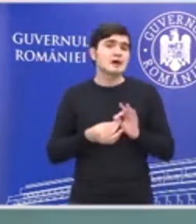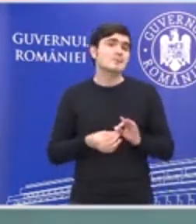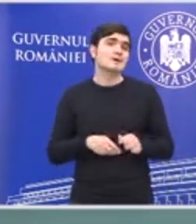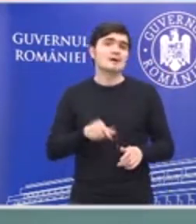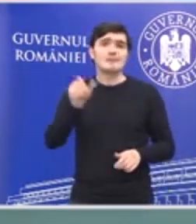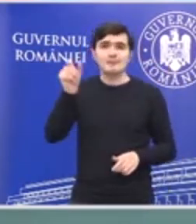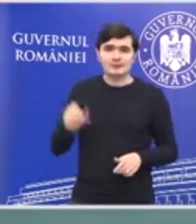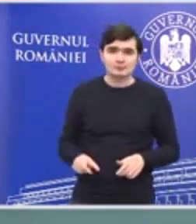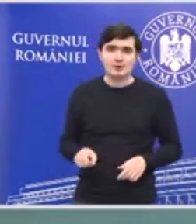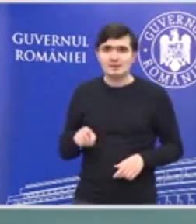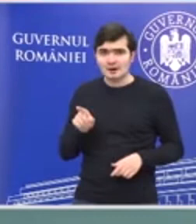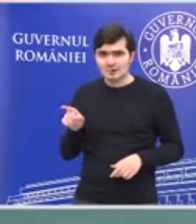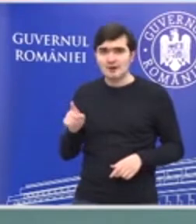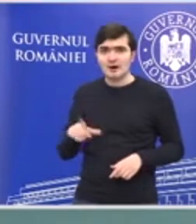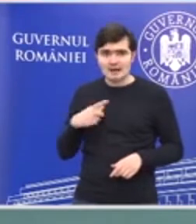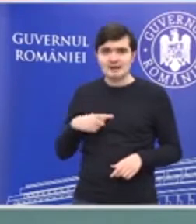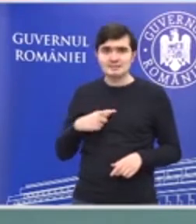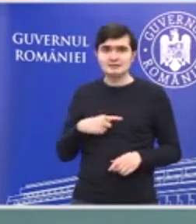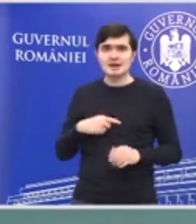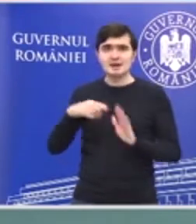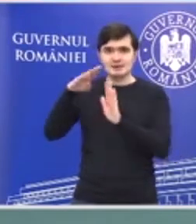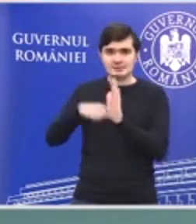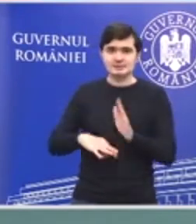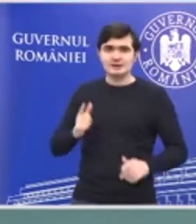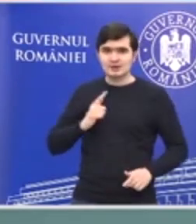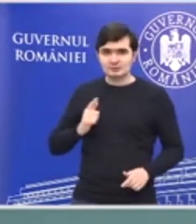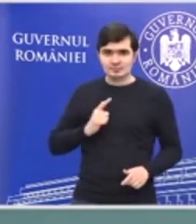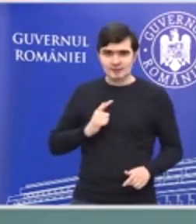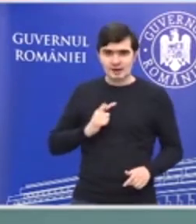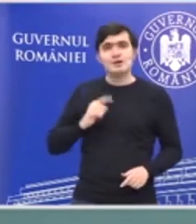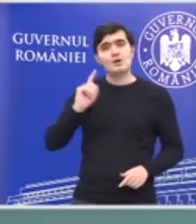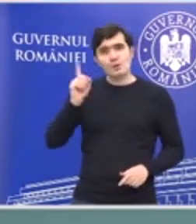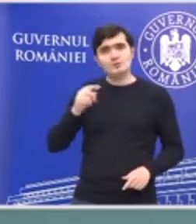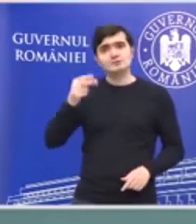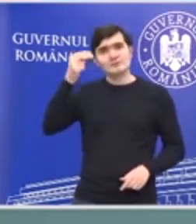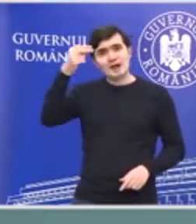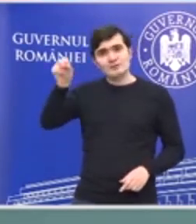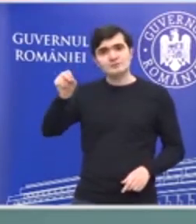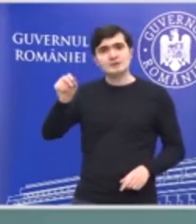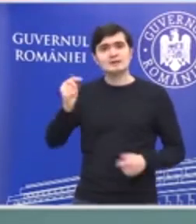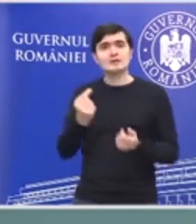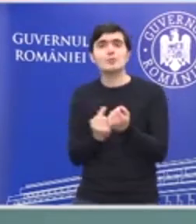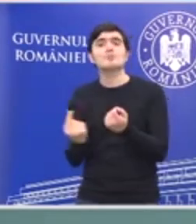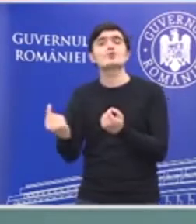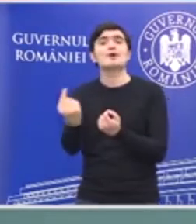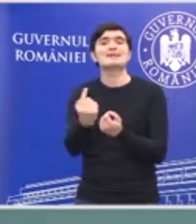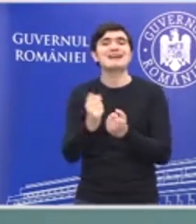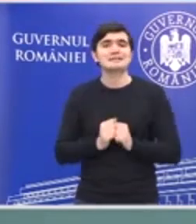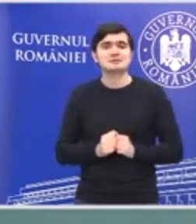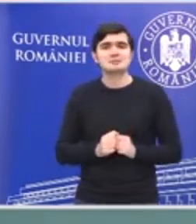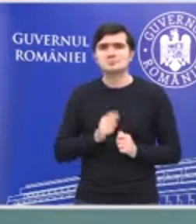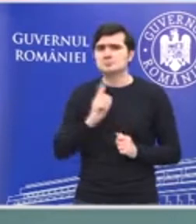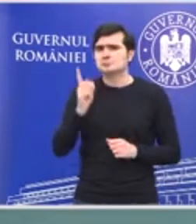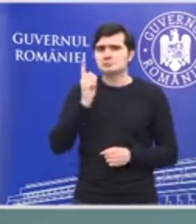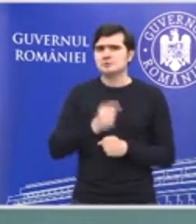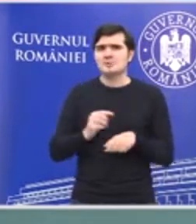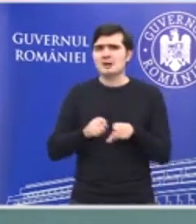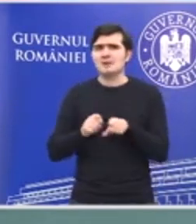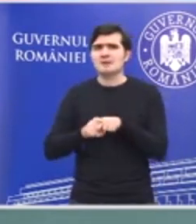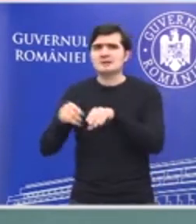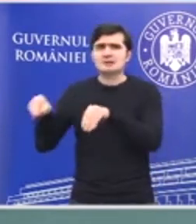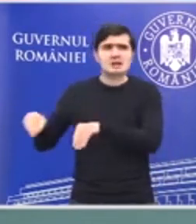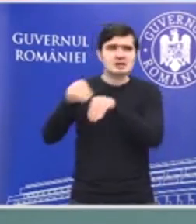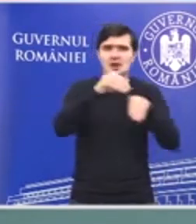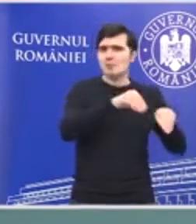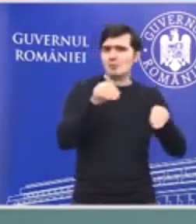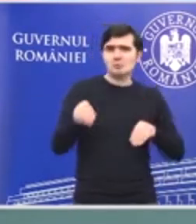se află în acea listă de așteptare vor fi cele care vor fi notificate cu întâietate. Deci nu trebuie să migreze nimeni, toate centrele vor